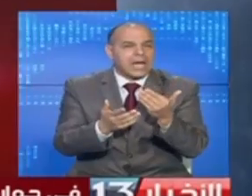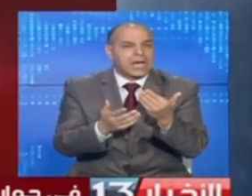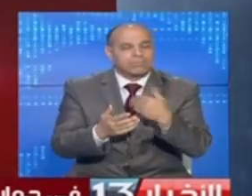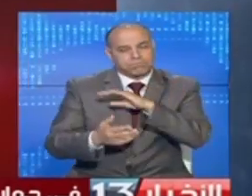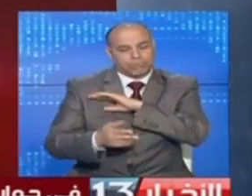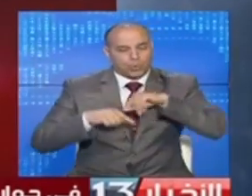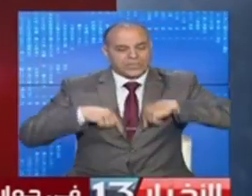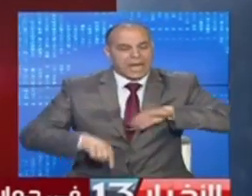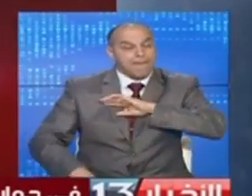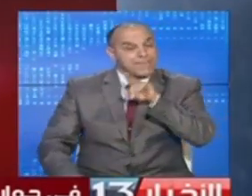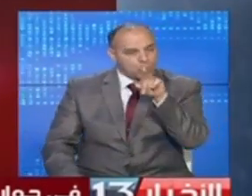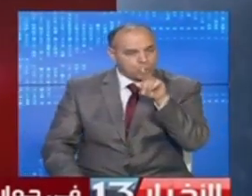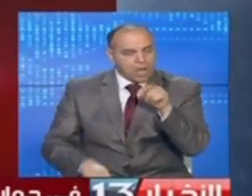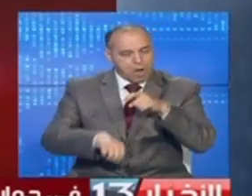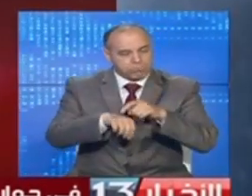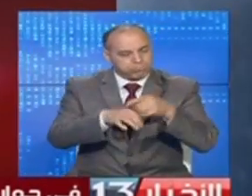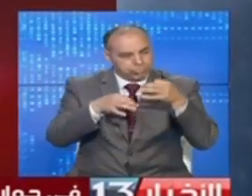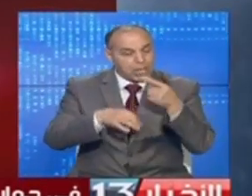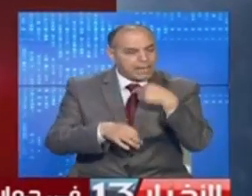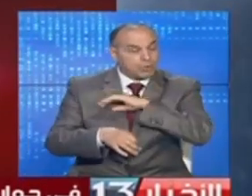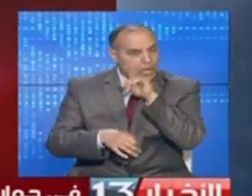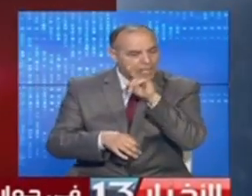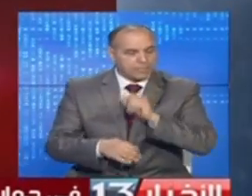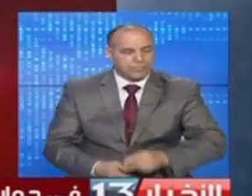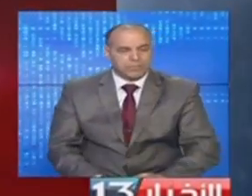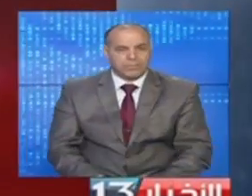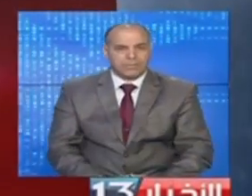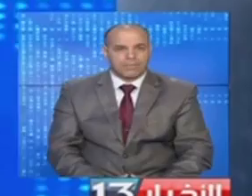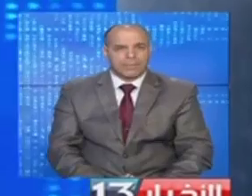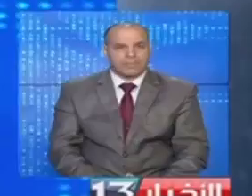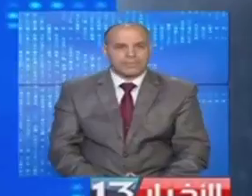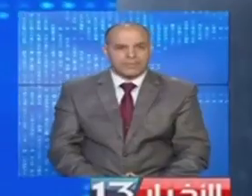تتولى الحكومة تحديد المدة القصوى لذلك.